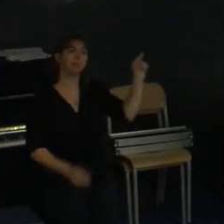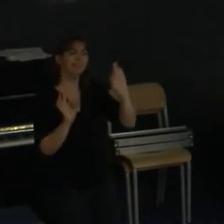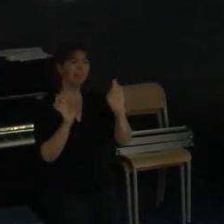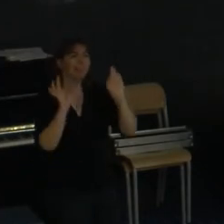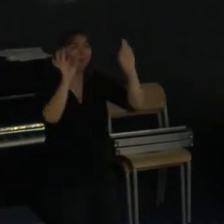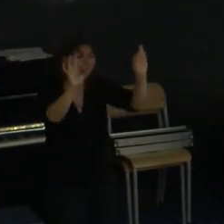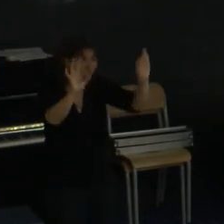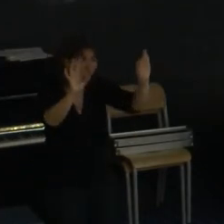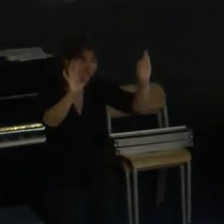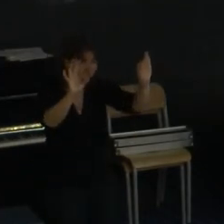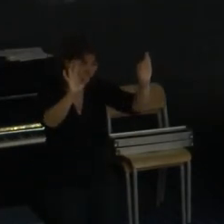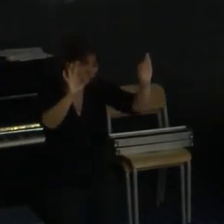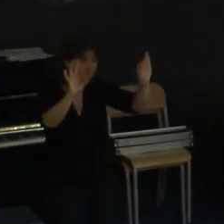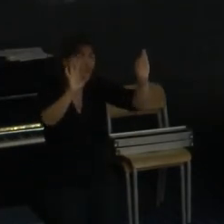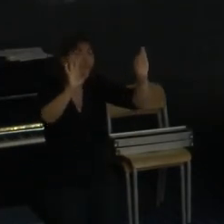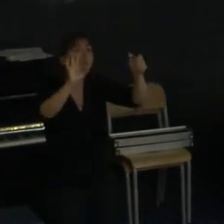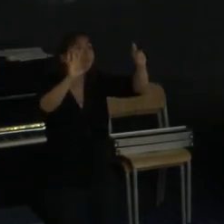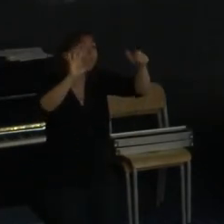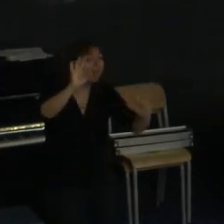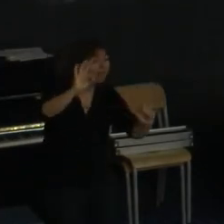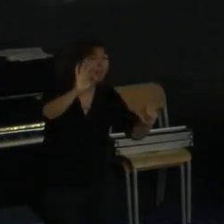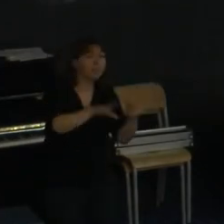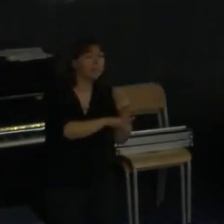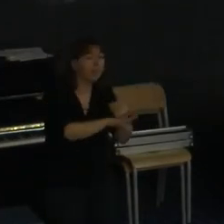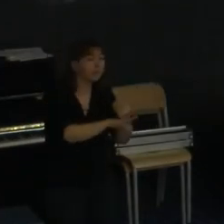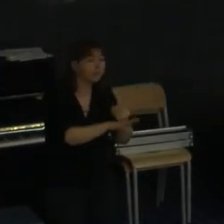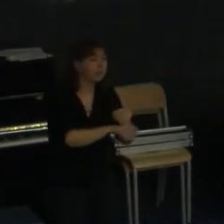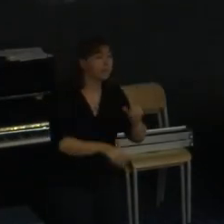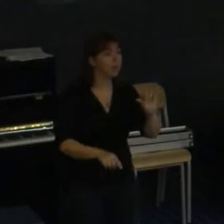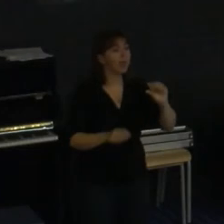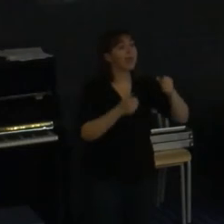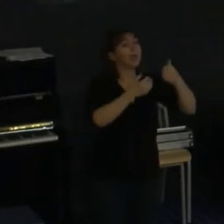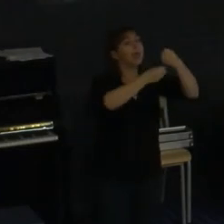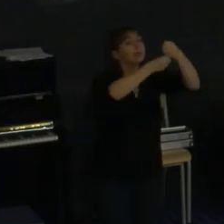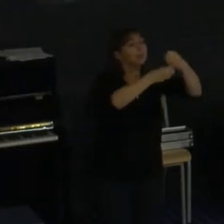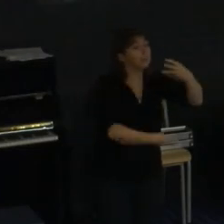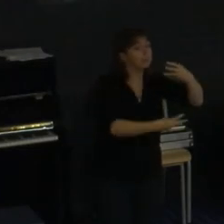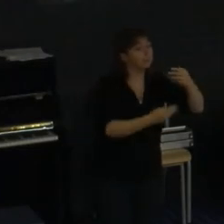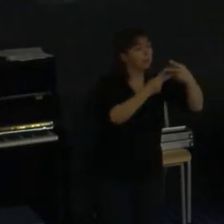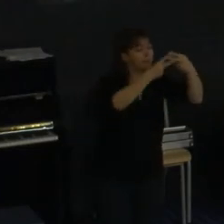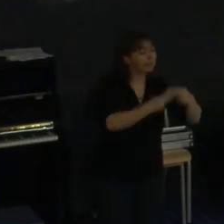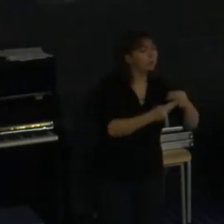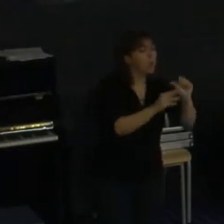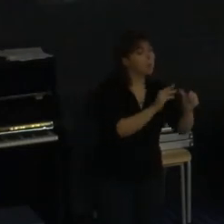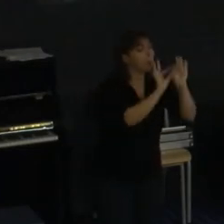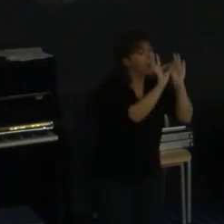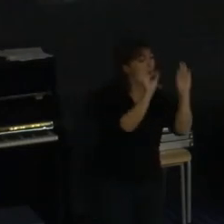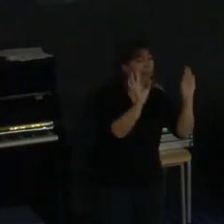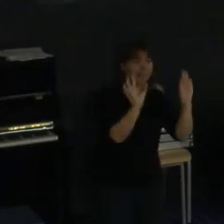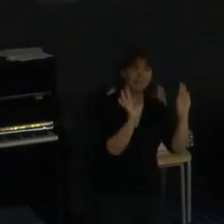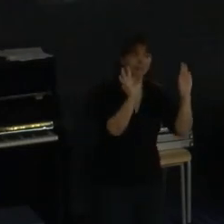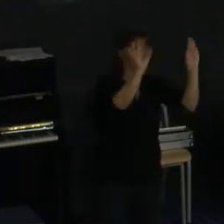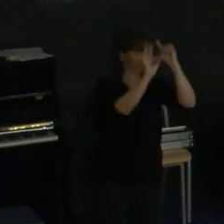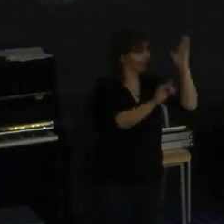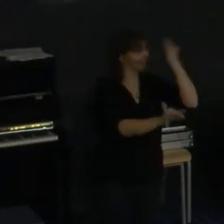python-pdb, c'est qu'il va aller sur la toute première ligne du script. pas la dernière ni celle du milieu, c'est vraiment la toute